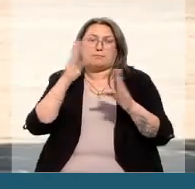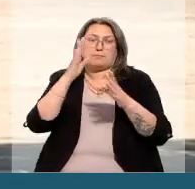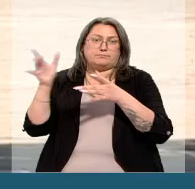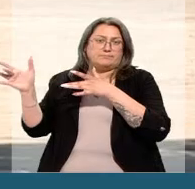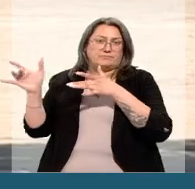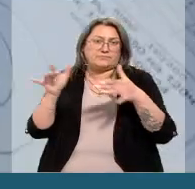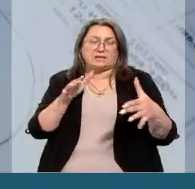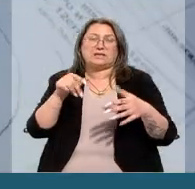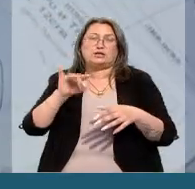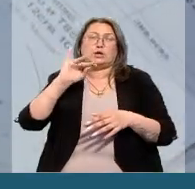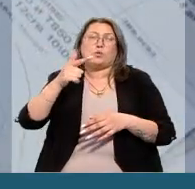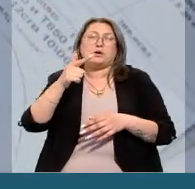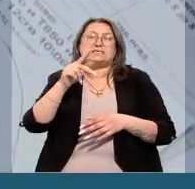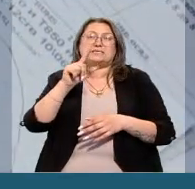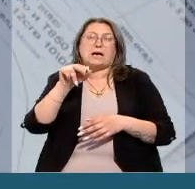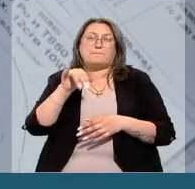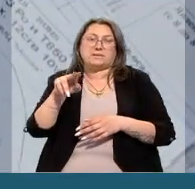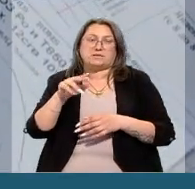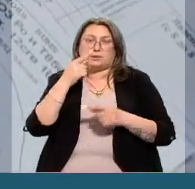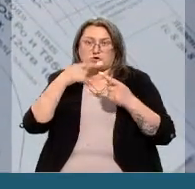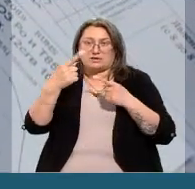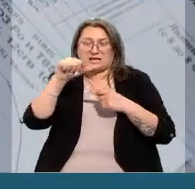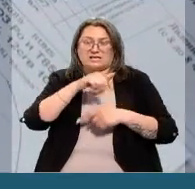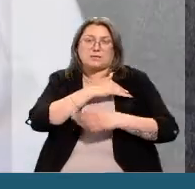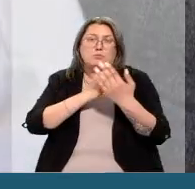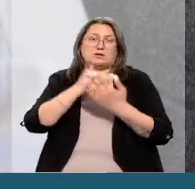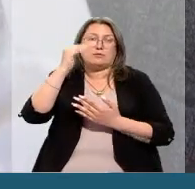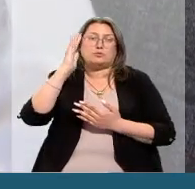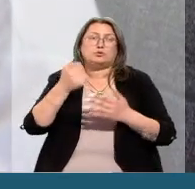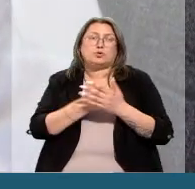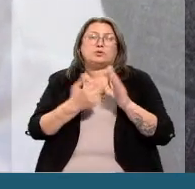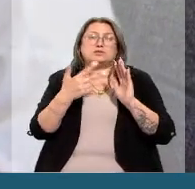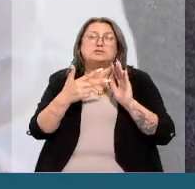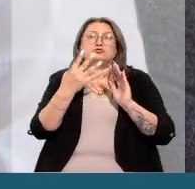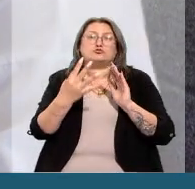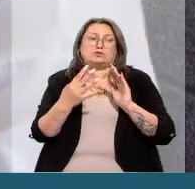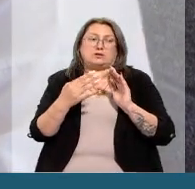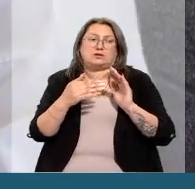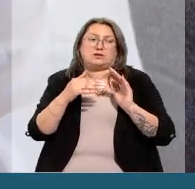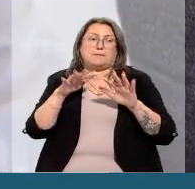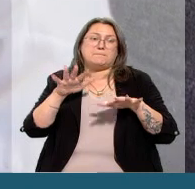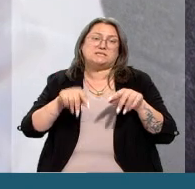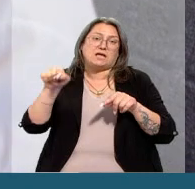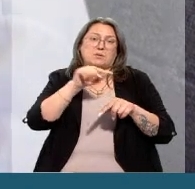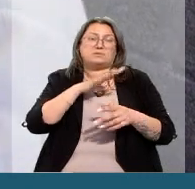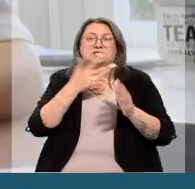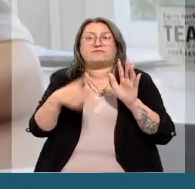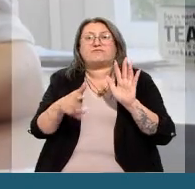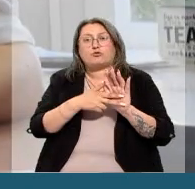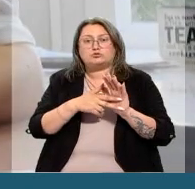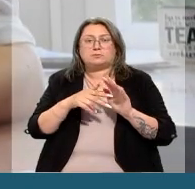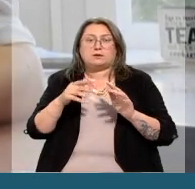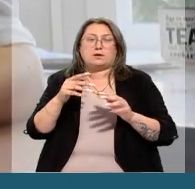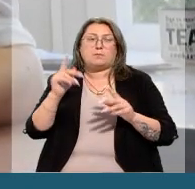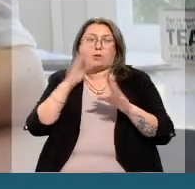циклона, который пришел к нам с юго-запада. В ближайшую неделю столбик термометра поднимется до 34 градусов, местами до 38.